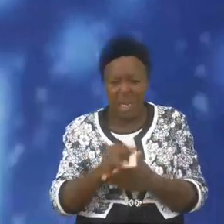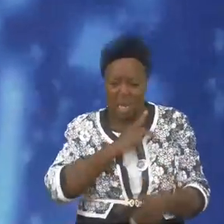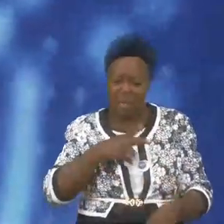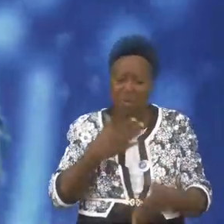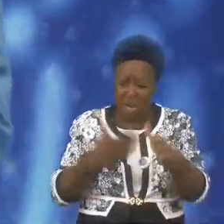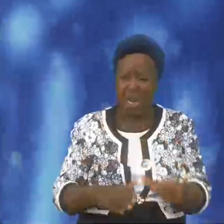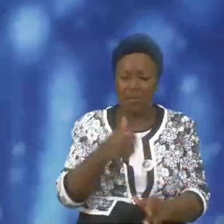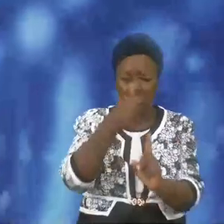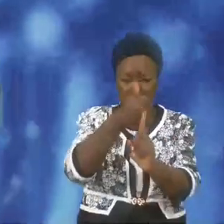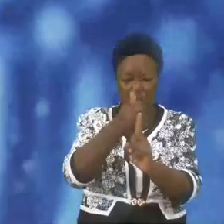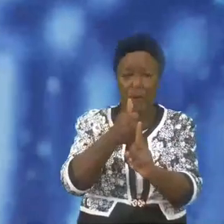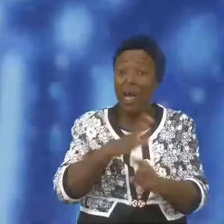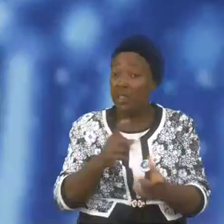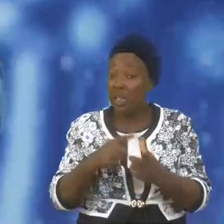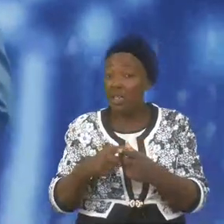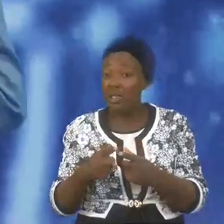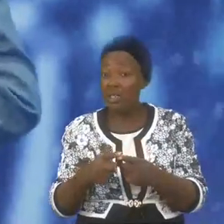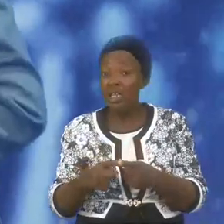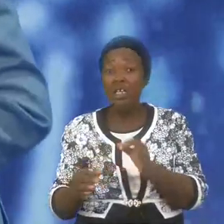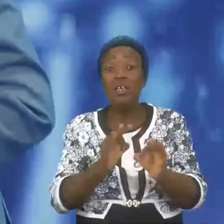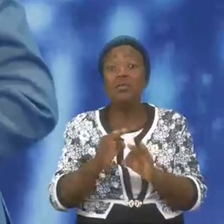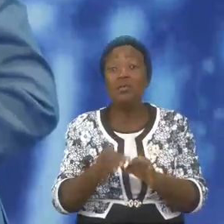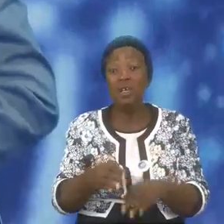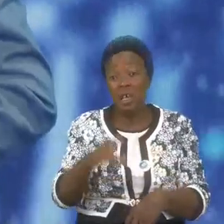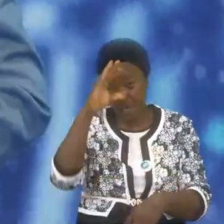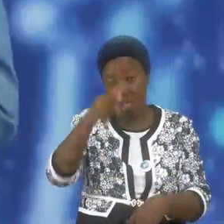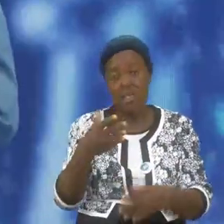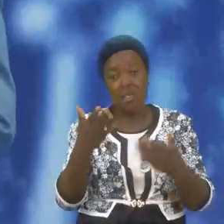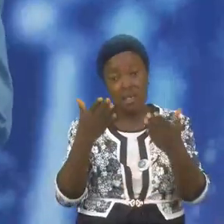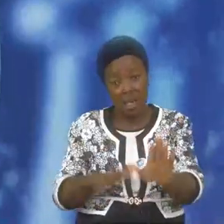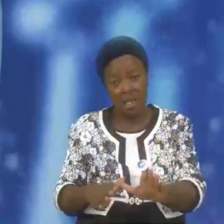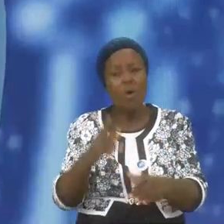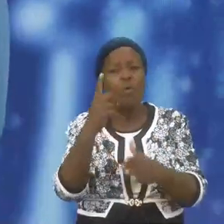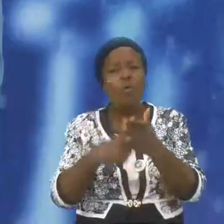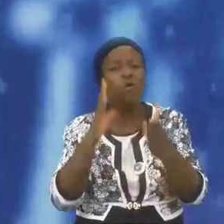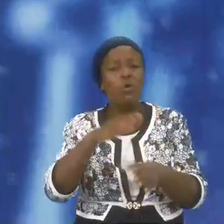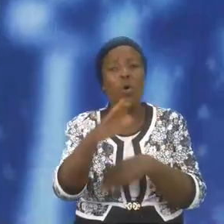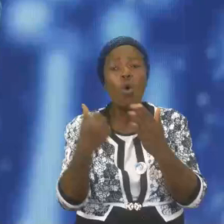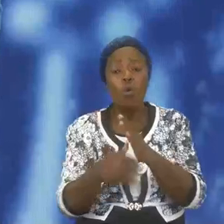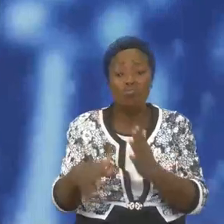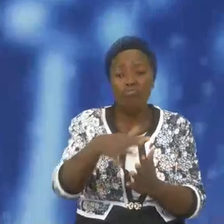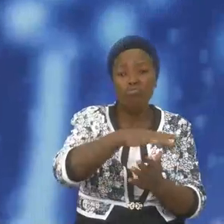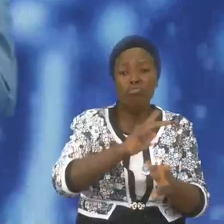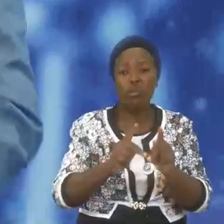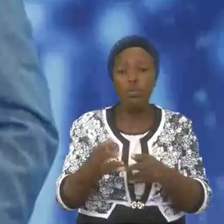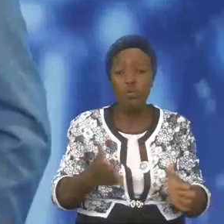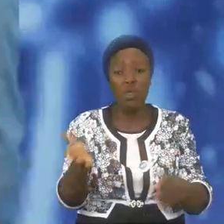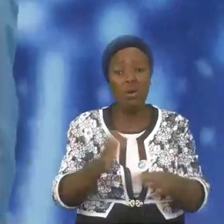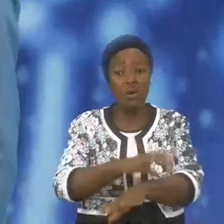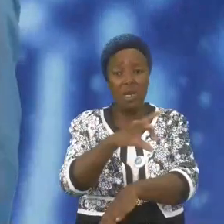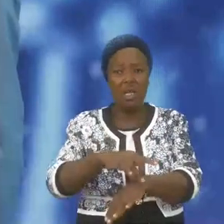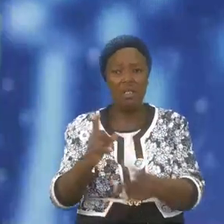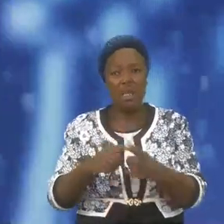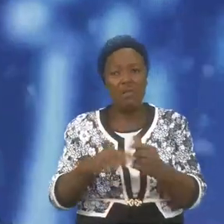mourir. Alors s'il meurt, qu'est-ce que ces gens-là feraient sur terre? Il a